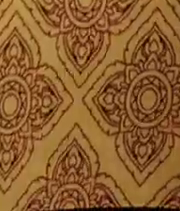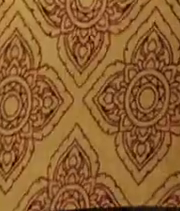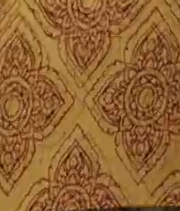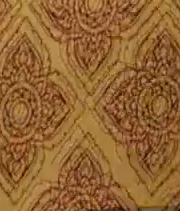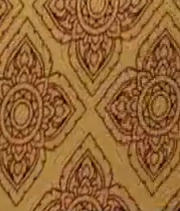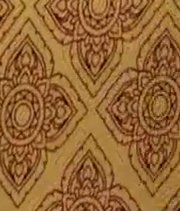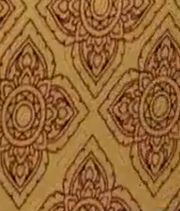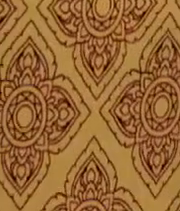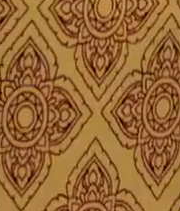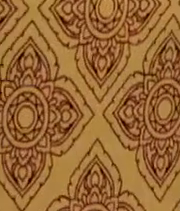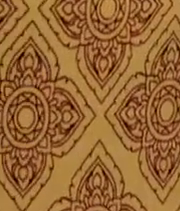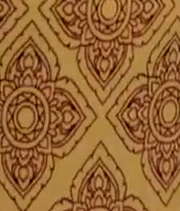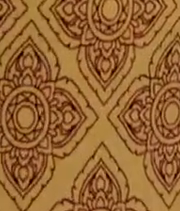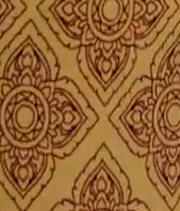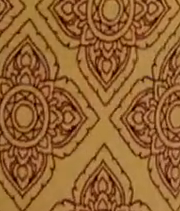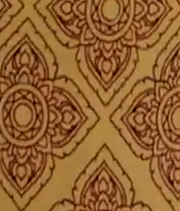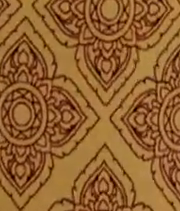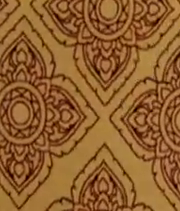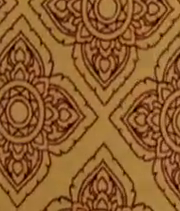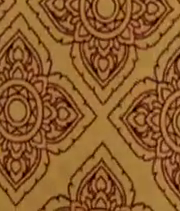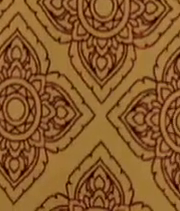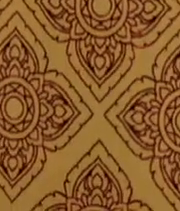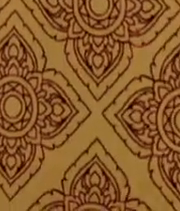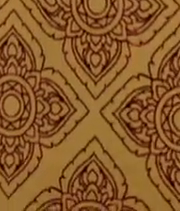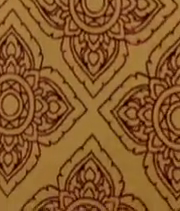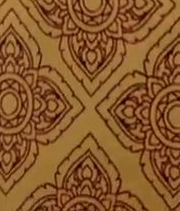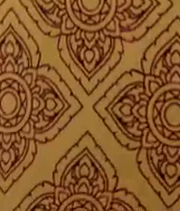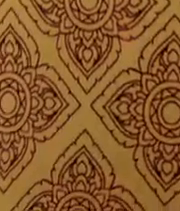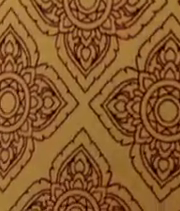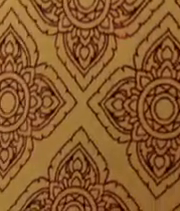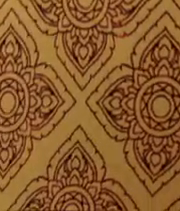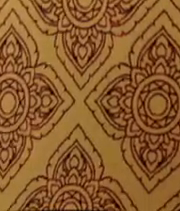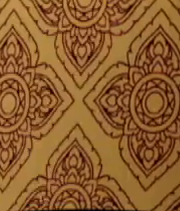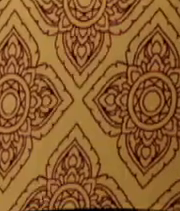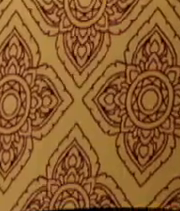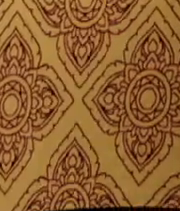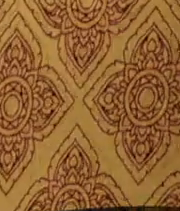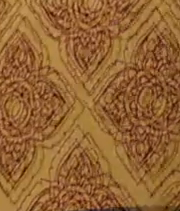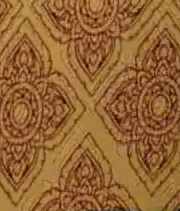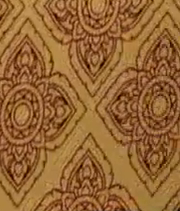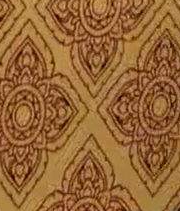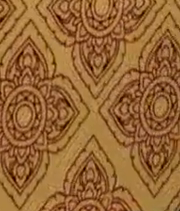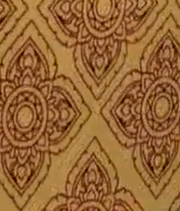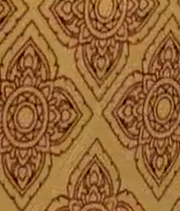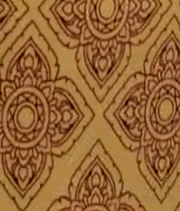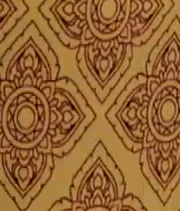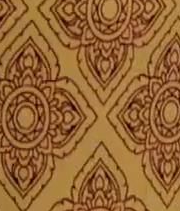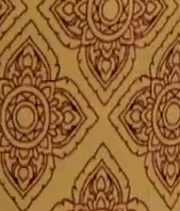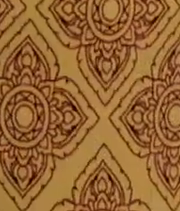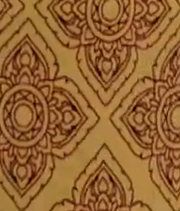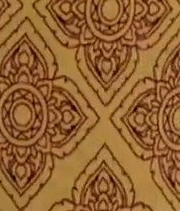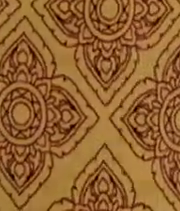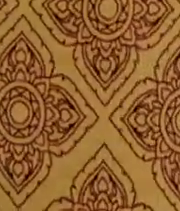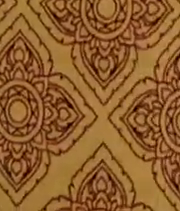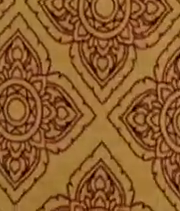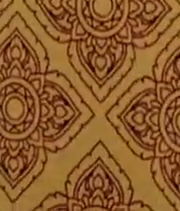สภากาชาดไทยได้รับพระราชทานพระราชานุญาตให้จัดตั้งครัวพระราชทานอุปนายิกาผู้อำนวยการสภากาชาดไทยที่จังหวัดเชียงร